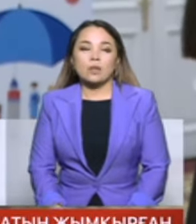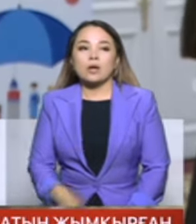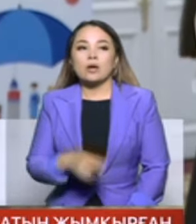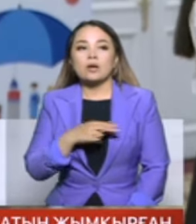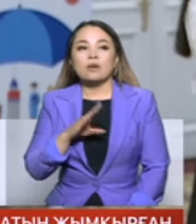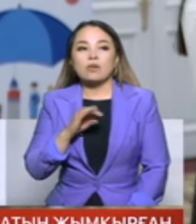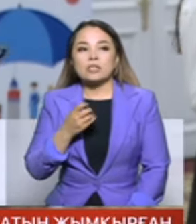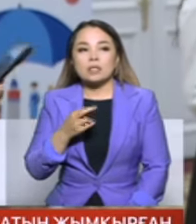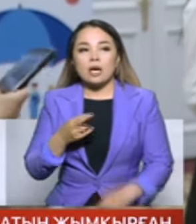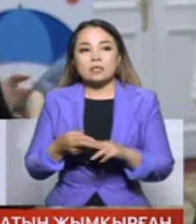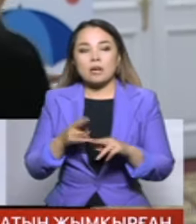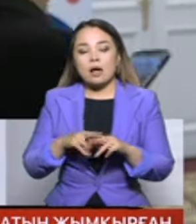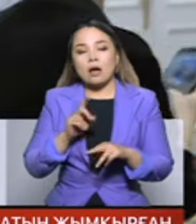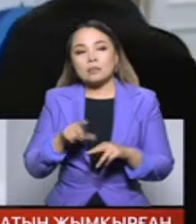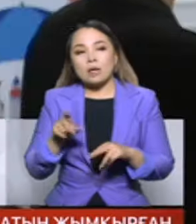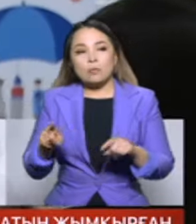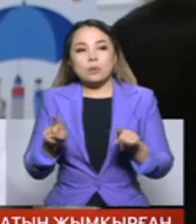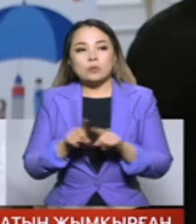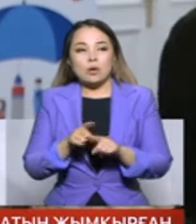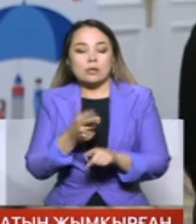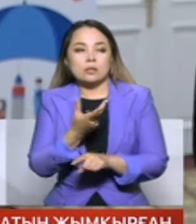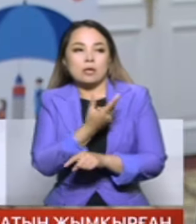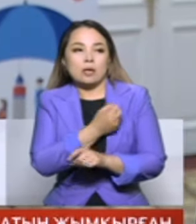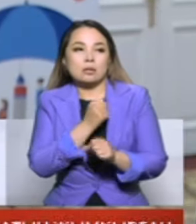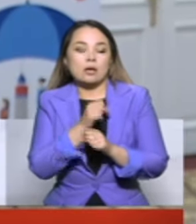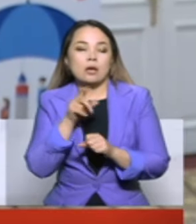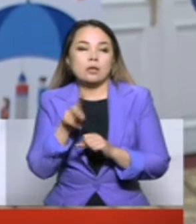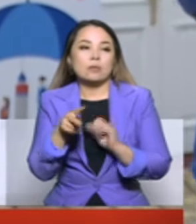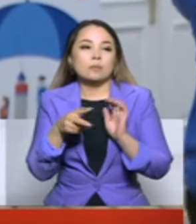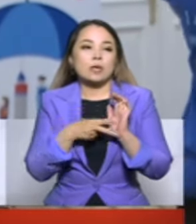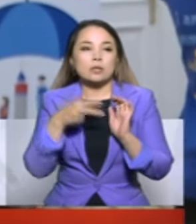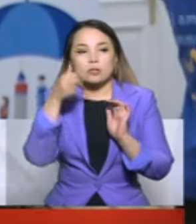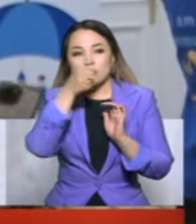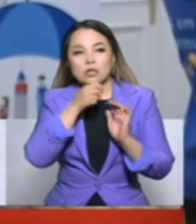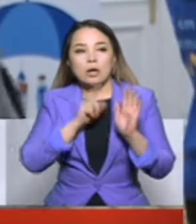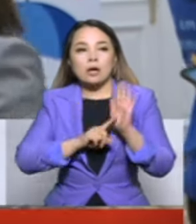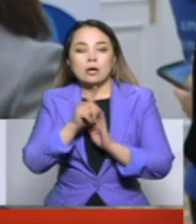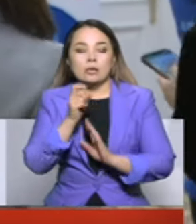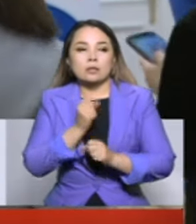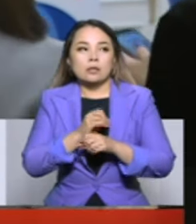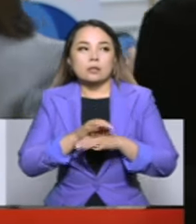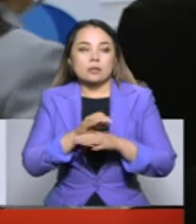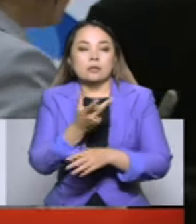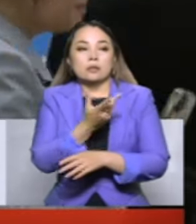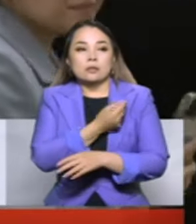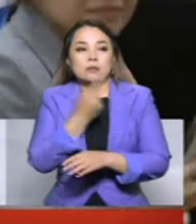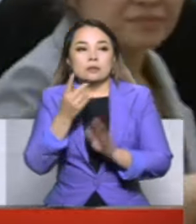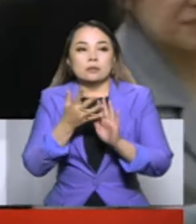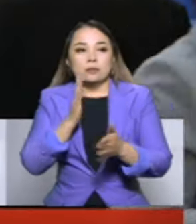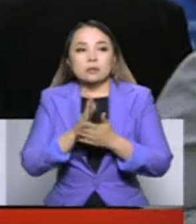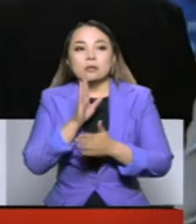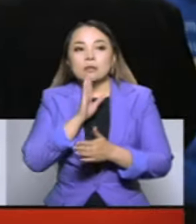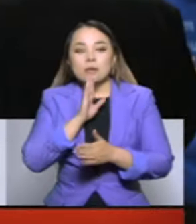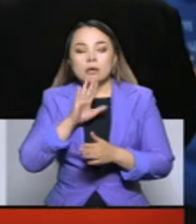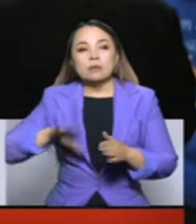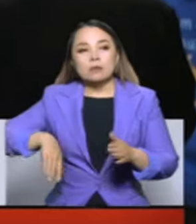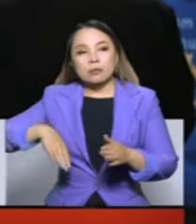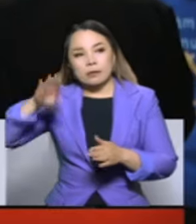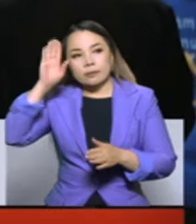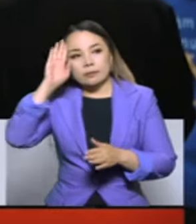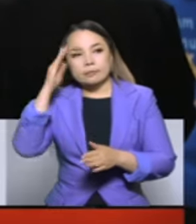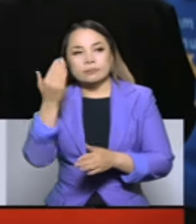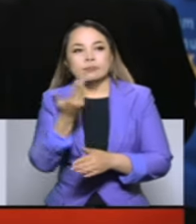Швецияда адам папилломасы вирусына қарсы екпе 2008 жылдан бастап салынады. Біз бірінші кезекте қыздарға, кейіннен ер